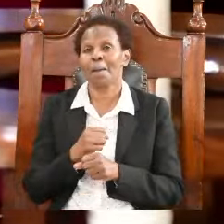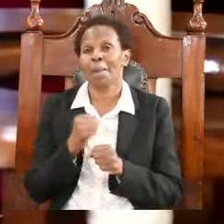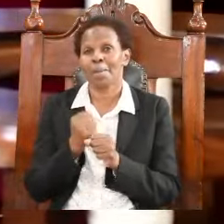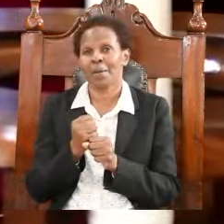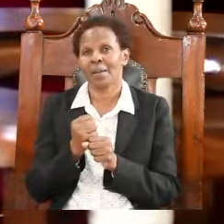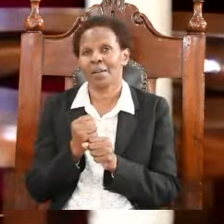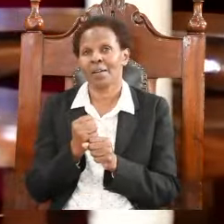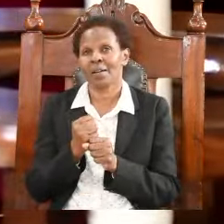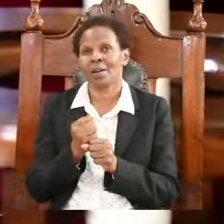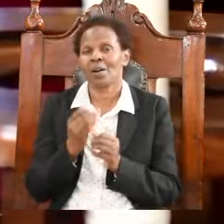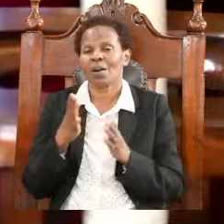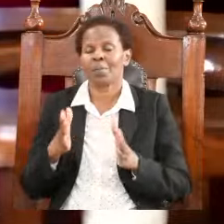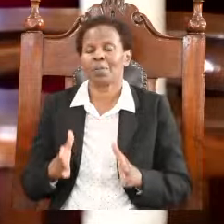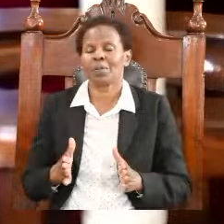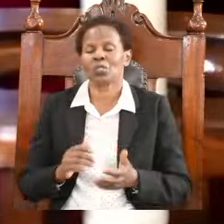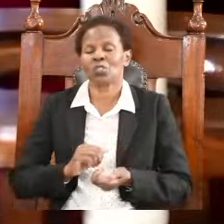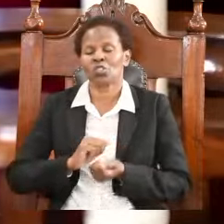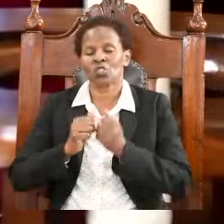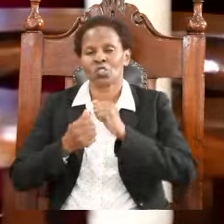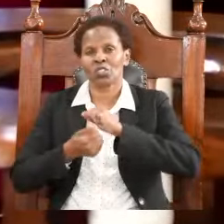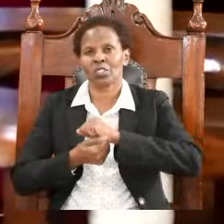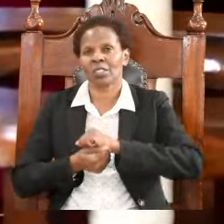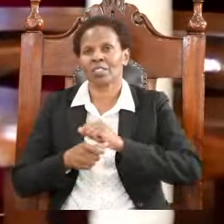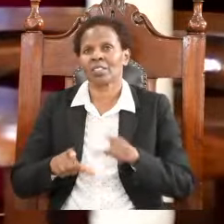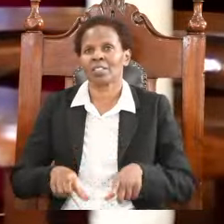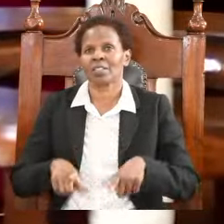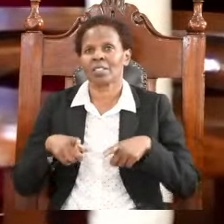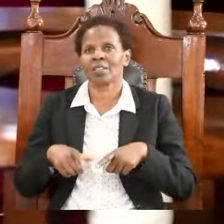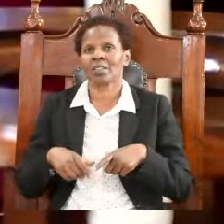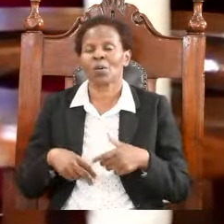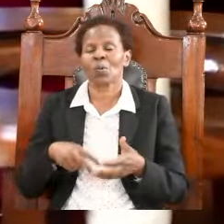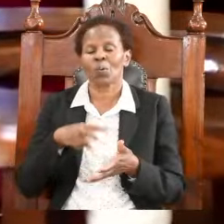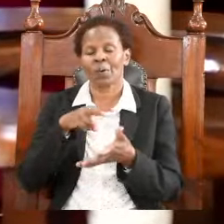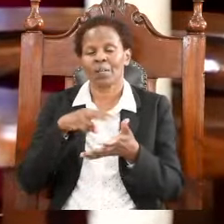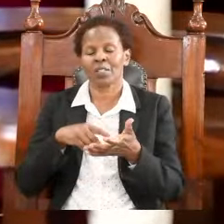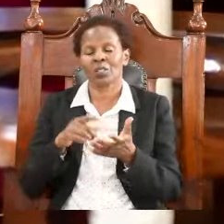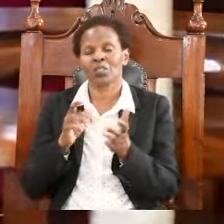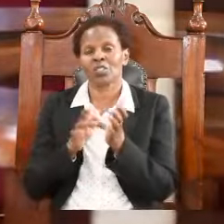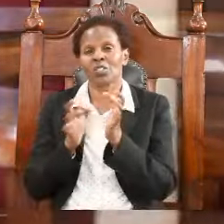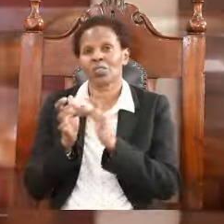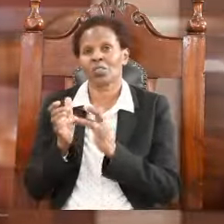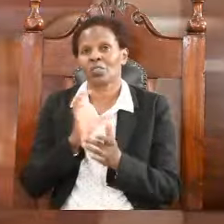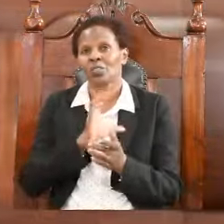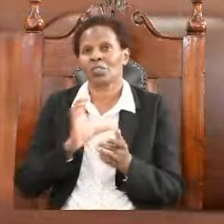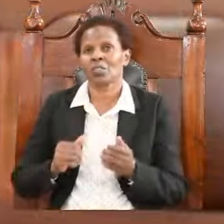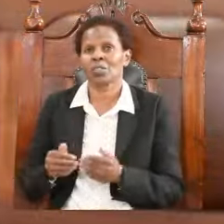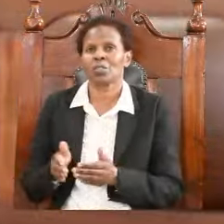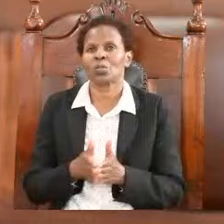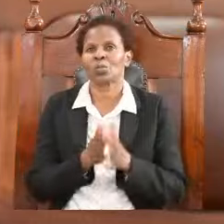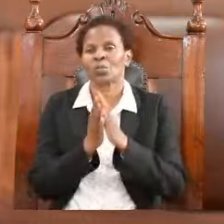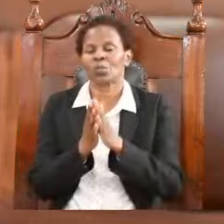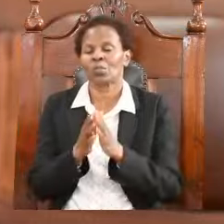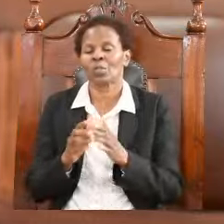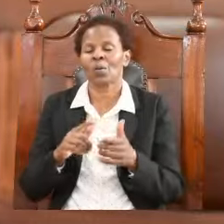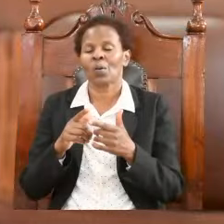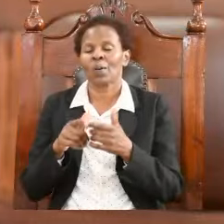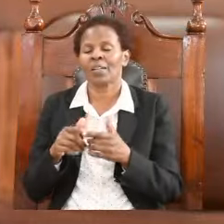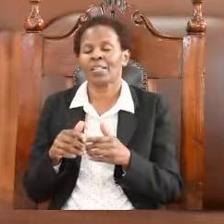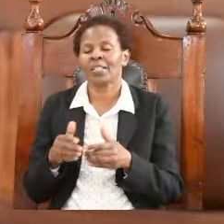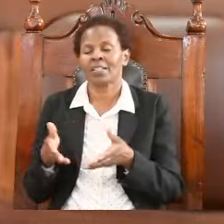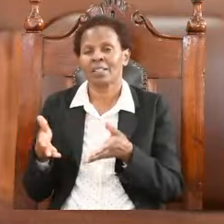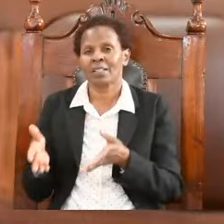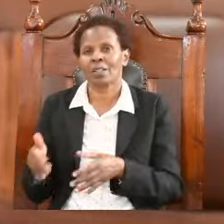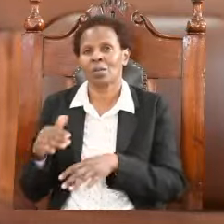uria aukorire na uhoro ucio ni tuwonaga muno riria twathoma rugano rwa Jesu Kristo riria aikaraga guku